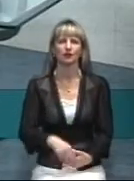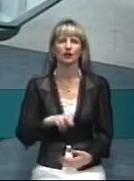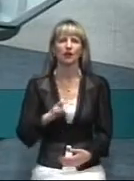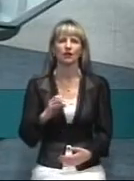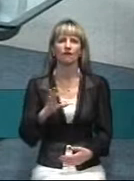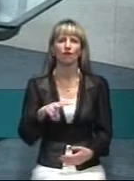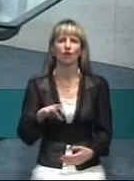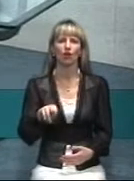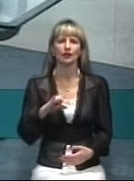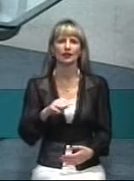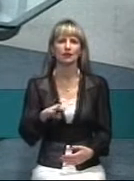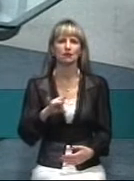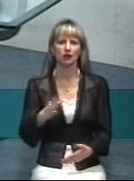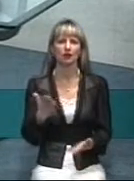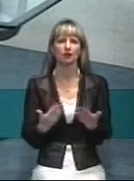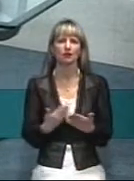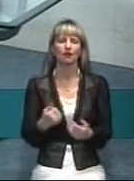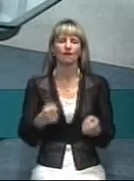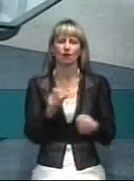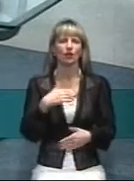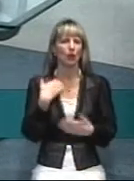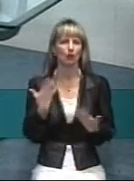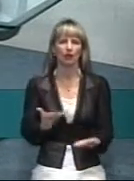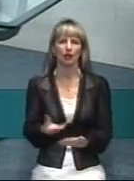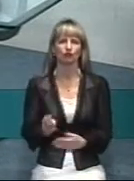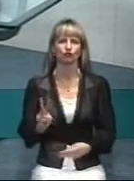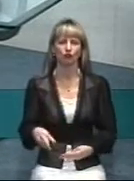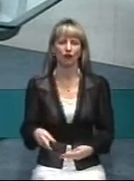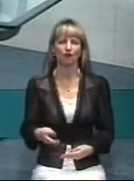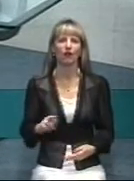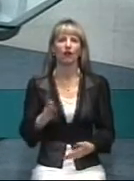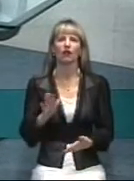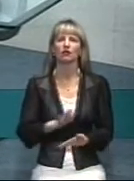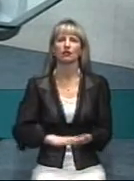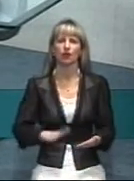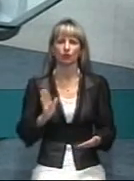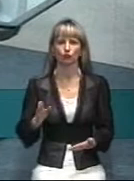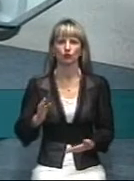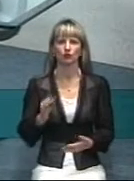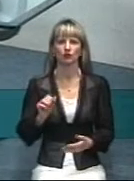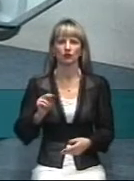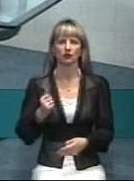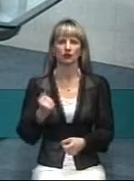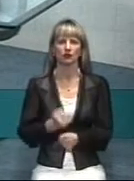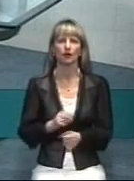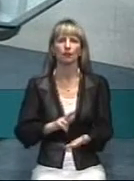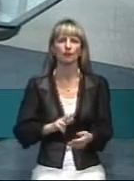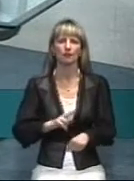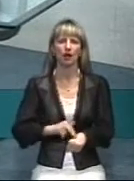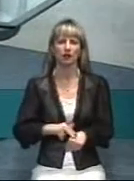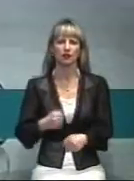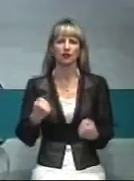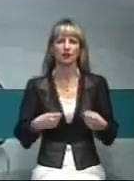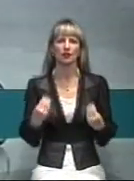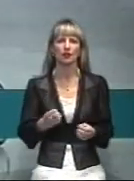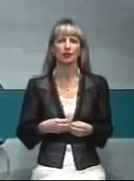а якщо, наприклад, ось водій не хоче сплачувати штраф, як саме далі діє поліція? Ну, водію видається 15